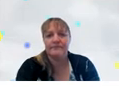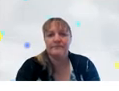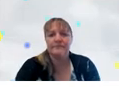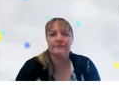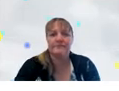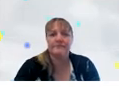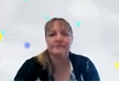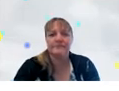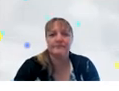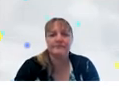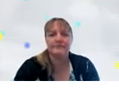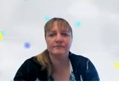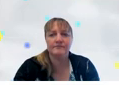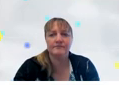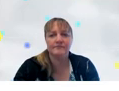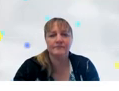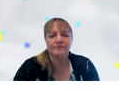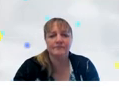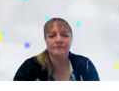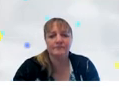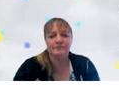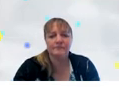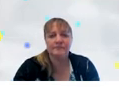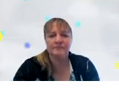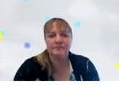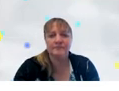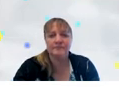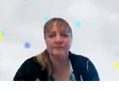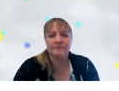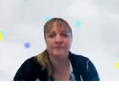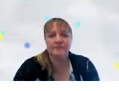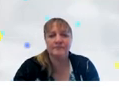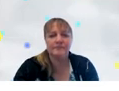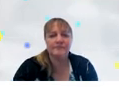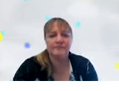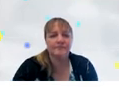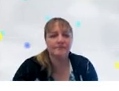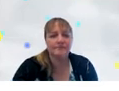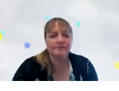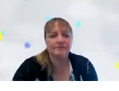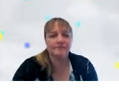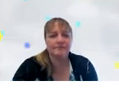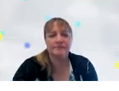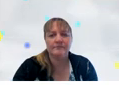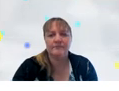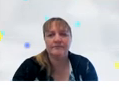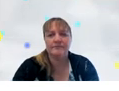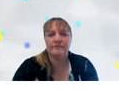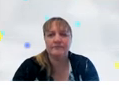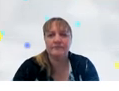er braucht es einfach vor informationen um zu verstehen warum es ganz ein